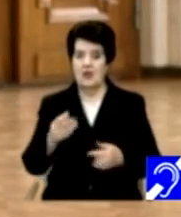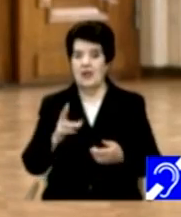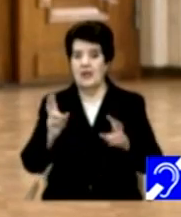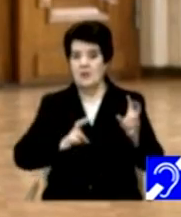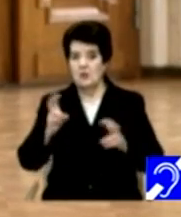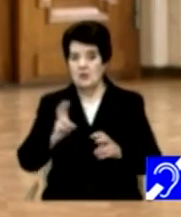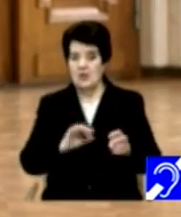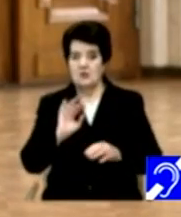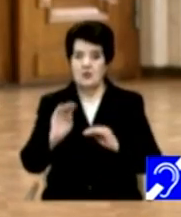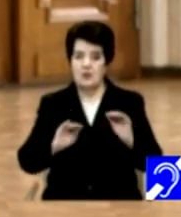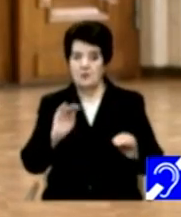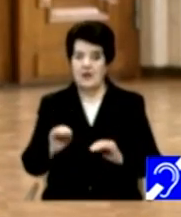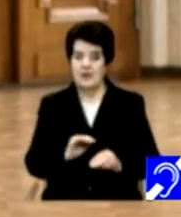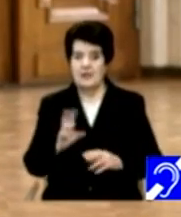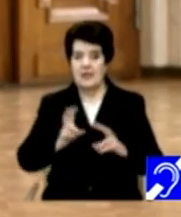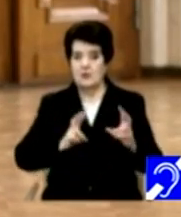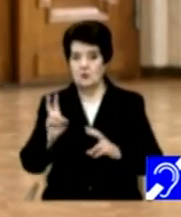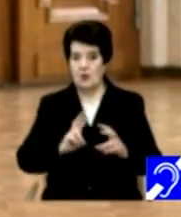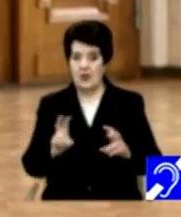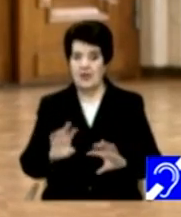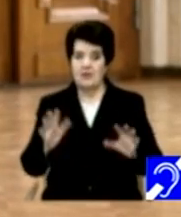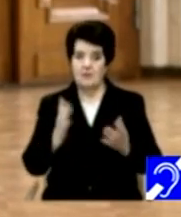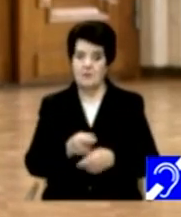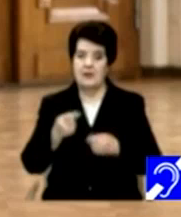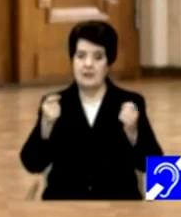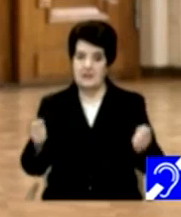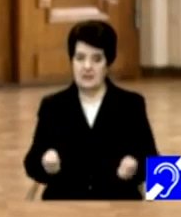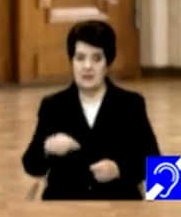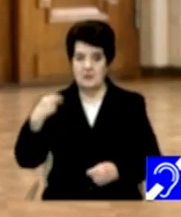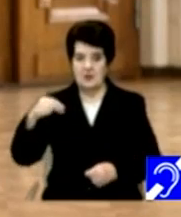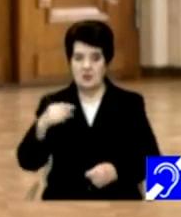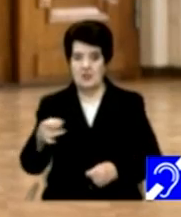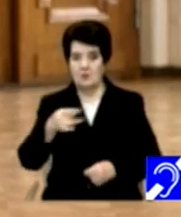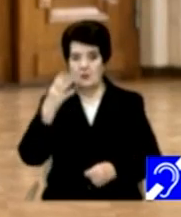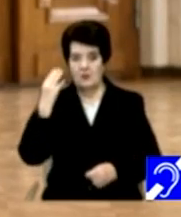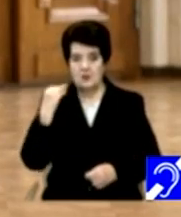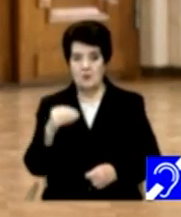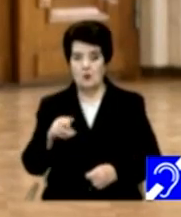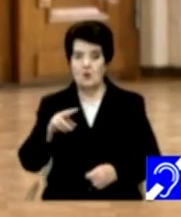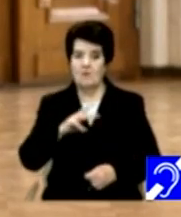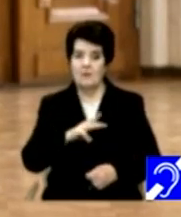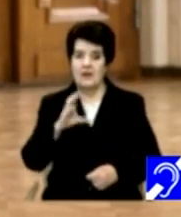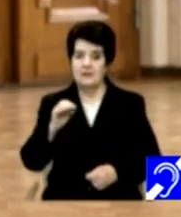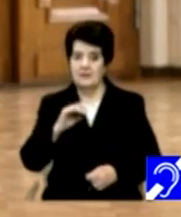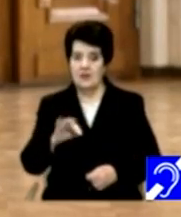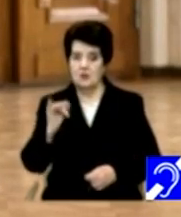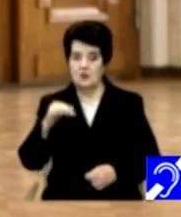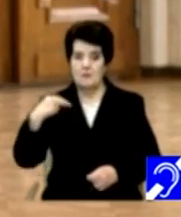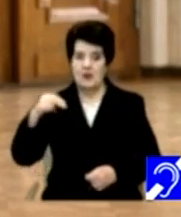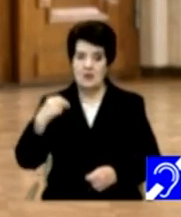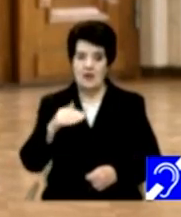industrie și echipamente industriale. Evenimentul a fost deschis de președintele Republicii Moldova, Maia Sandu, și președintele